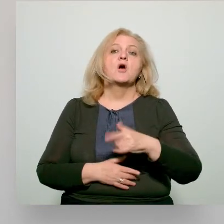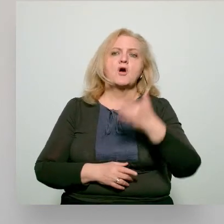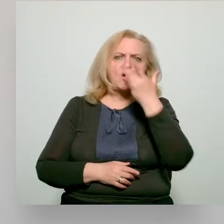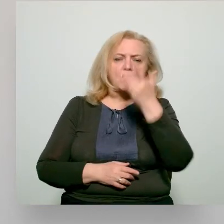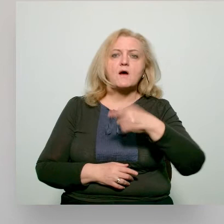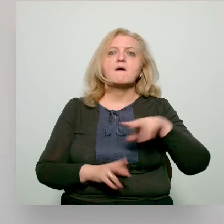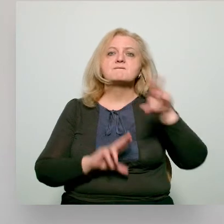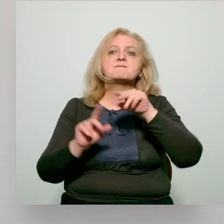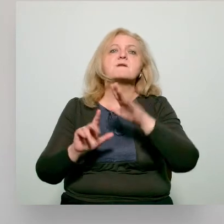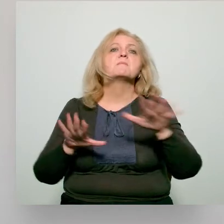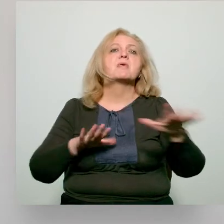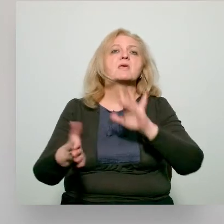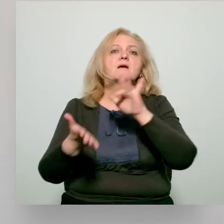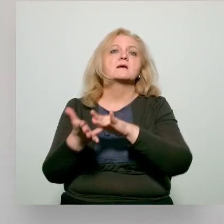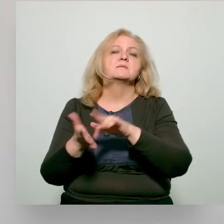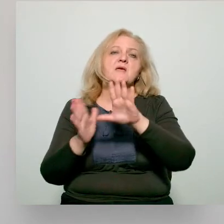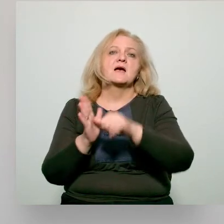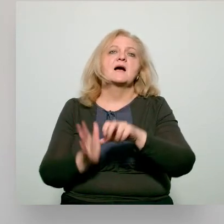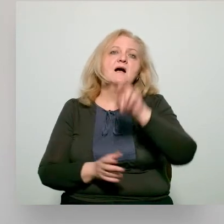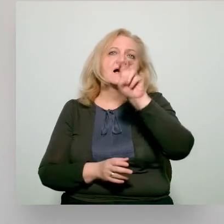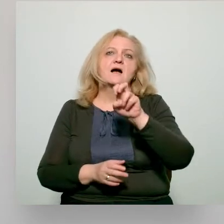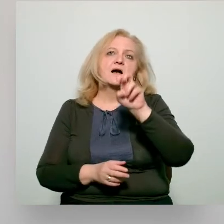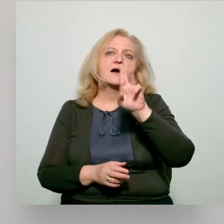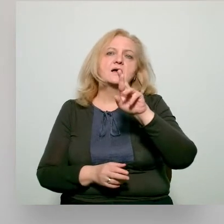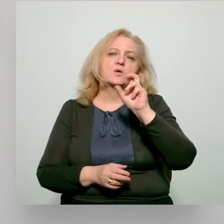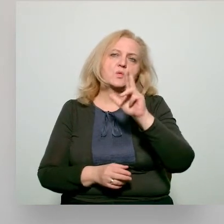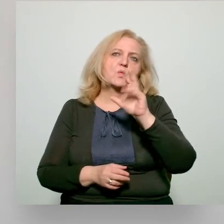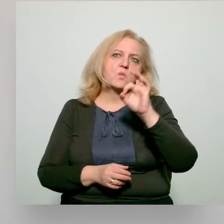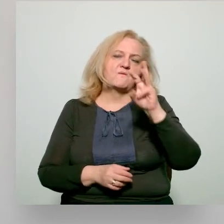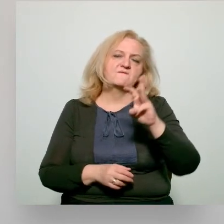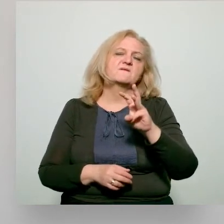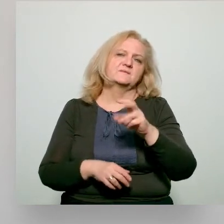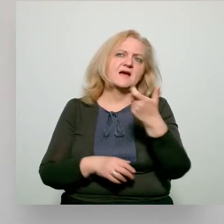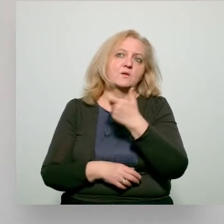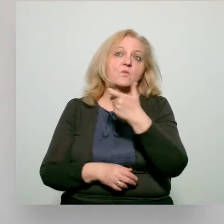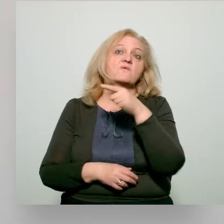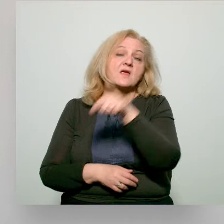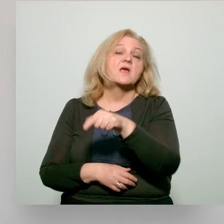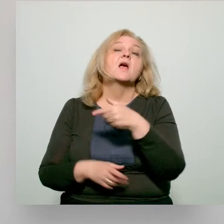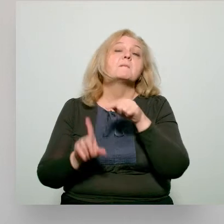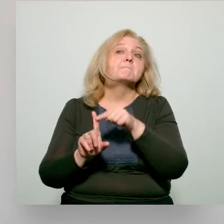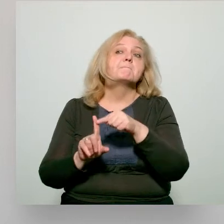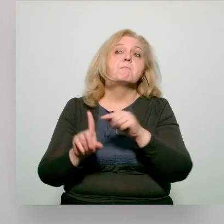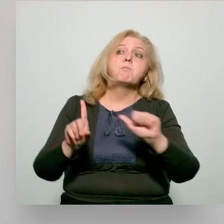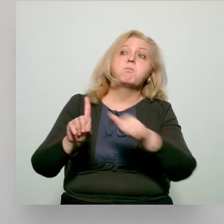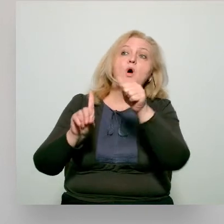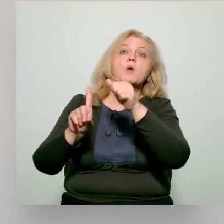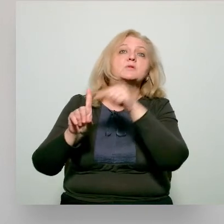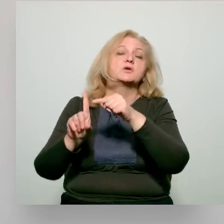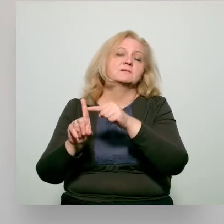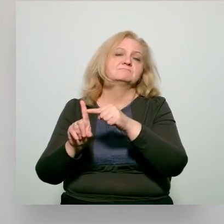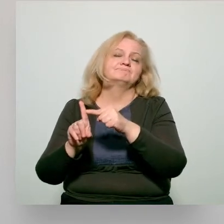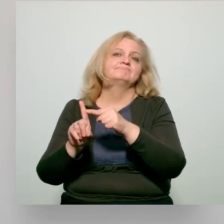który w żaden sposób nie mógł się zdecydować na zdemontowanie pomnika marszałka Żukowa, ten Charków